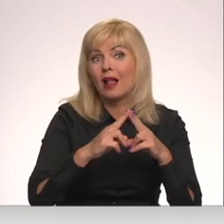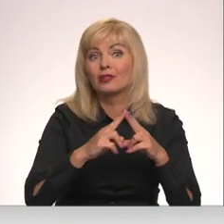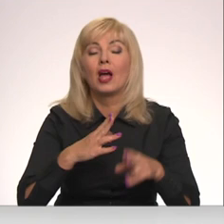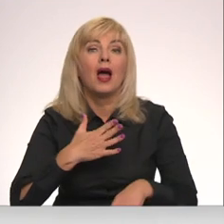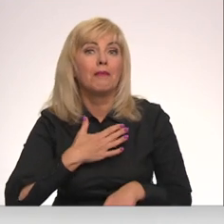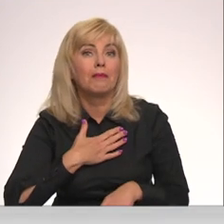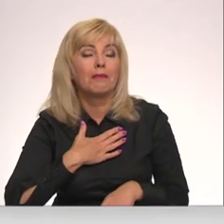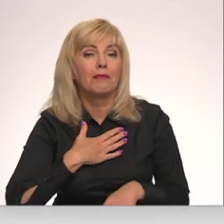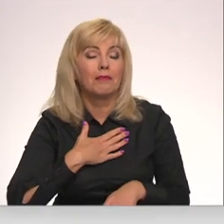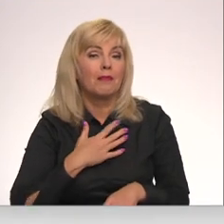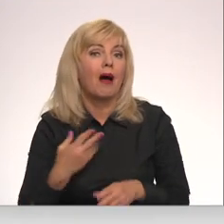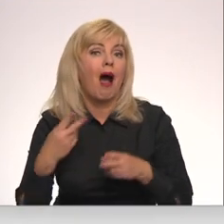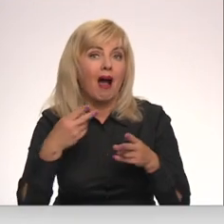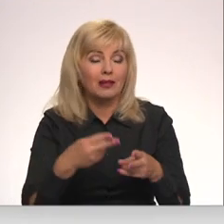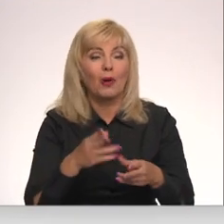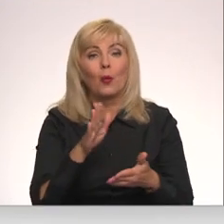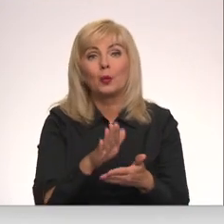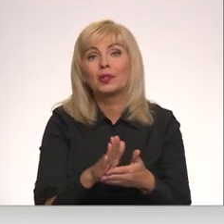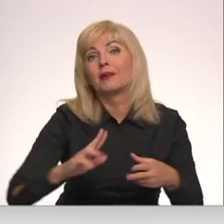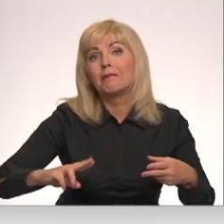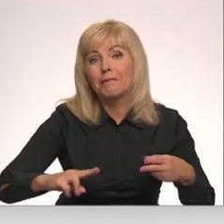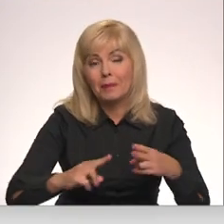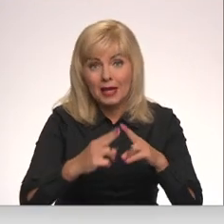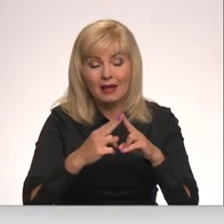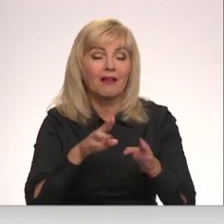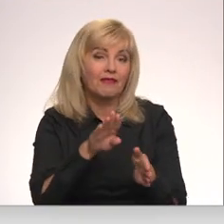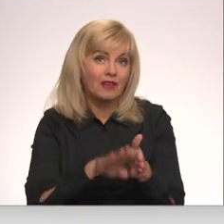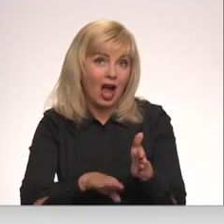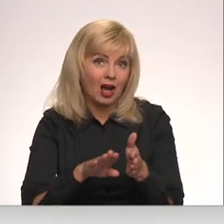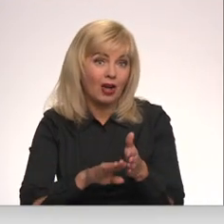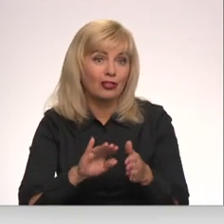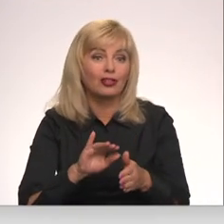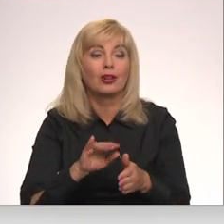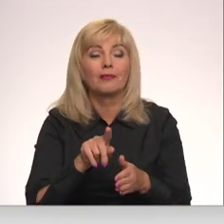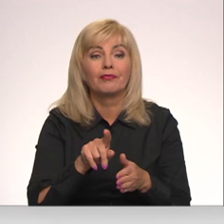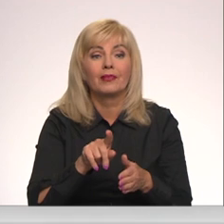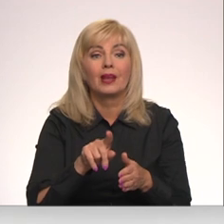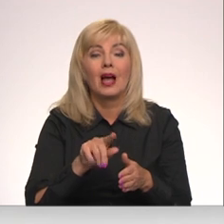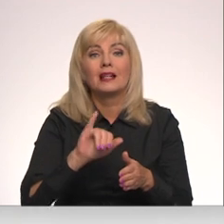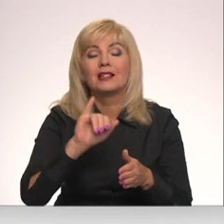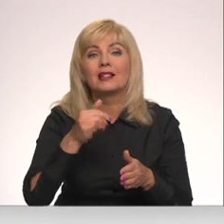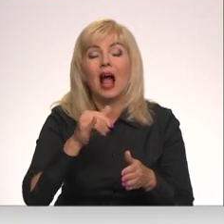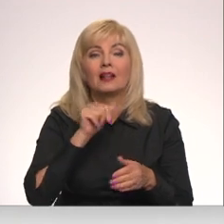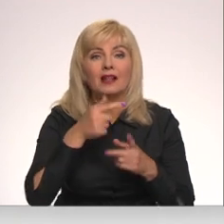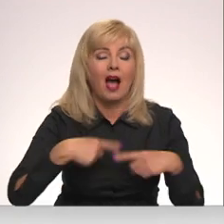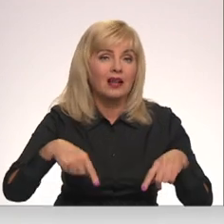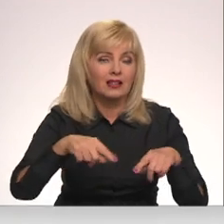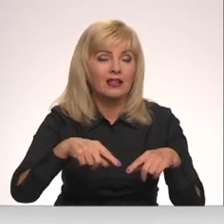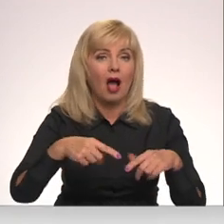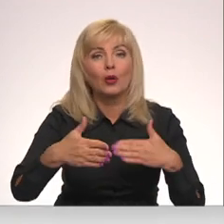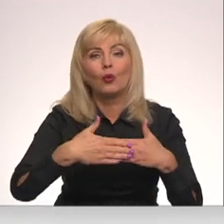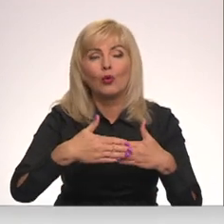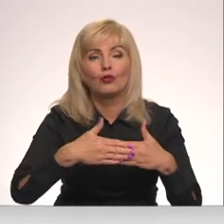Mēs bija atbraukuši uz pili, un vienkārši zelta zāles durvu atslēga bija tāda liela piekarama